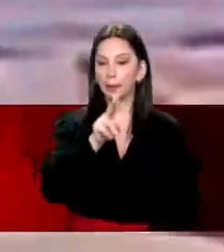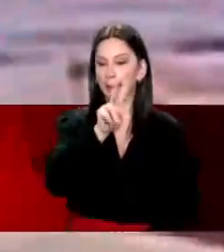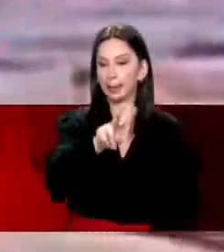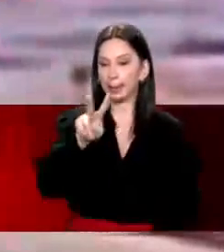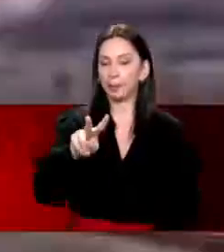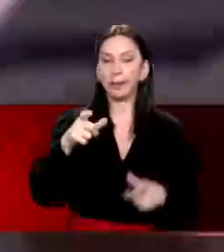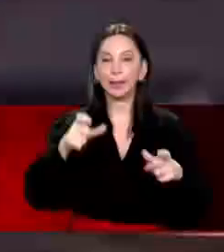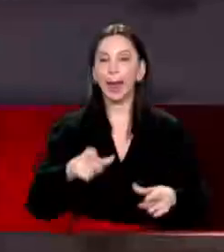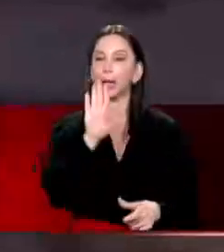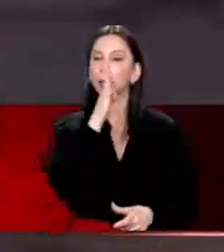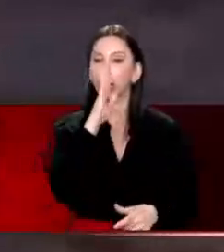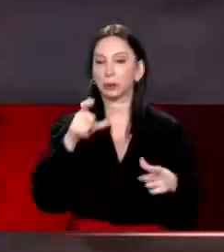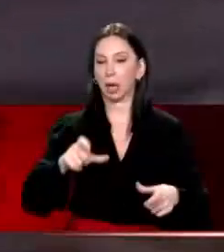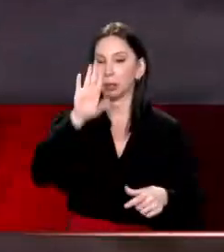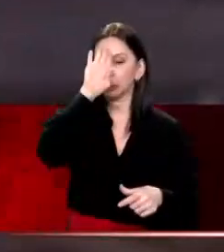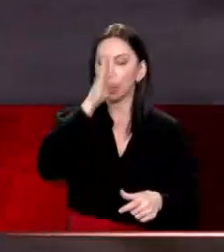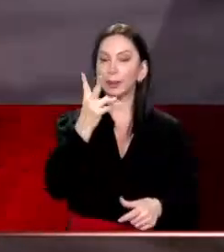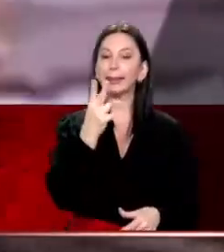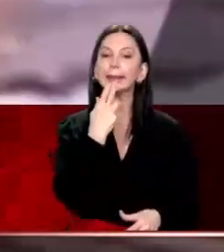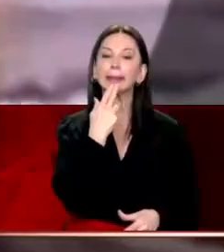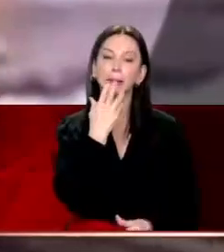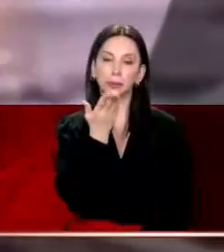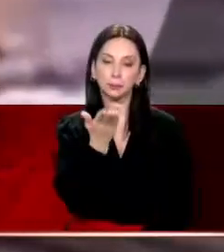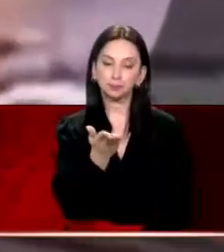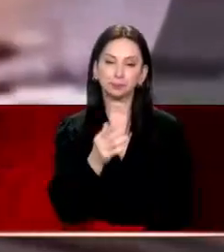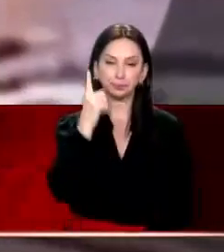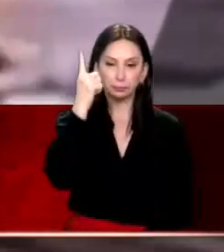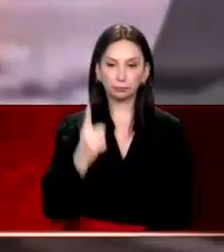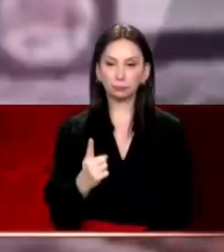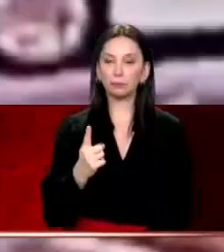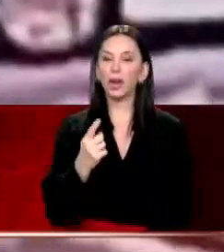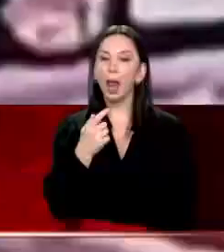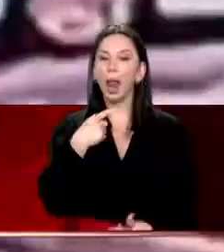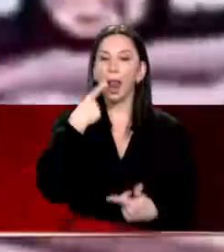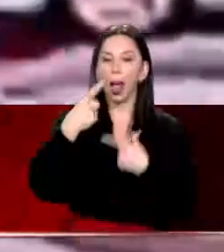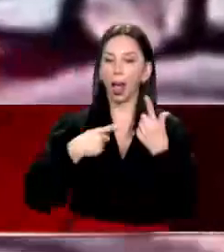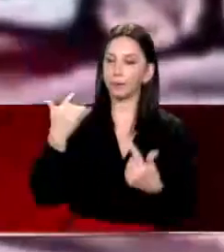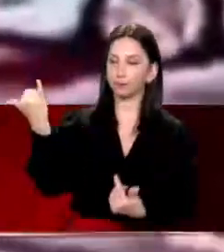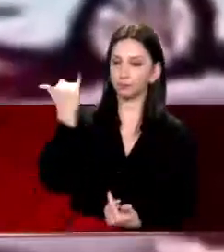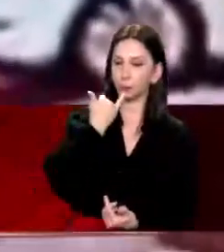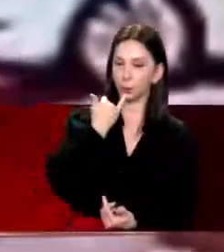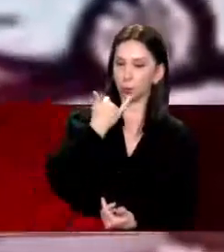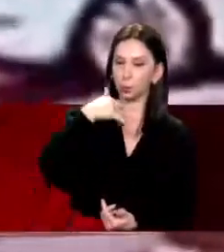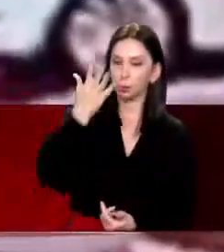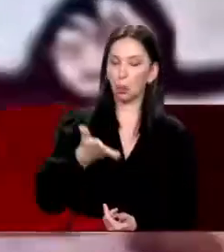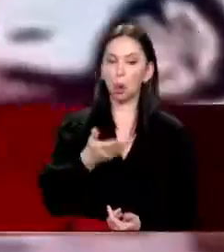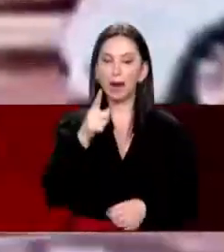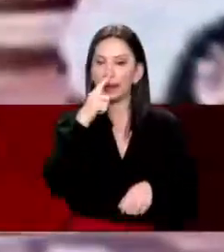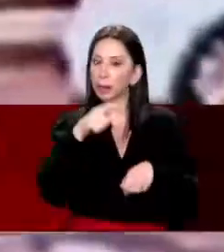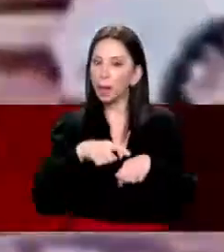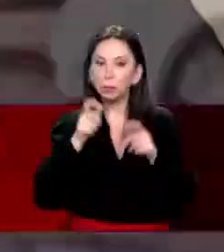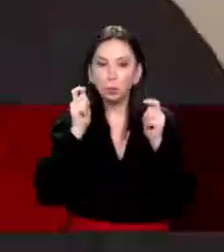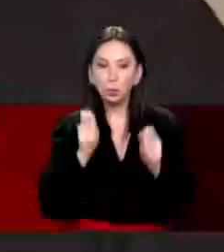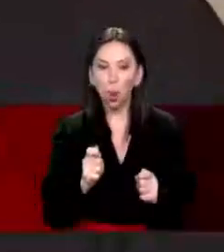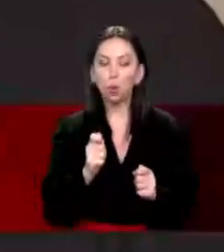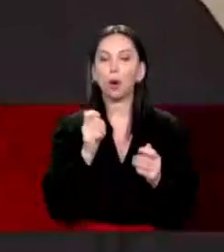2022. Yer Kağıthane'ydi. İki kadın iddiaya göre önce sözlü tacize uğradı, sonrası ise akıl almaz bir